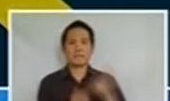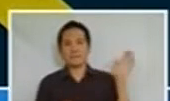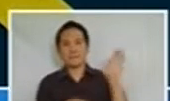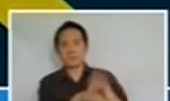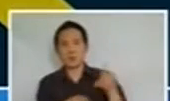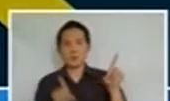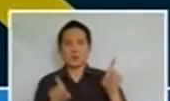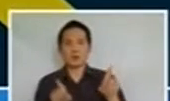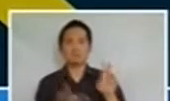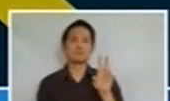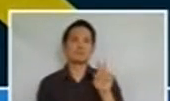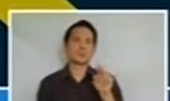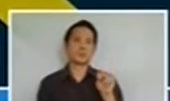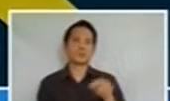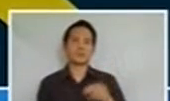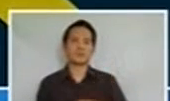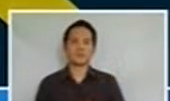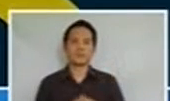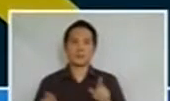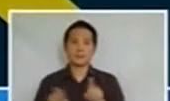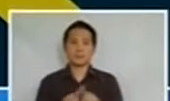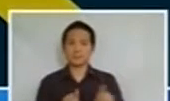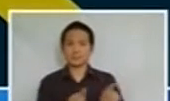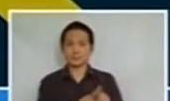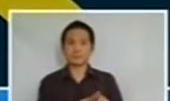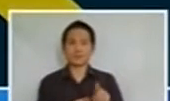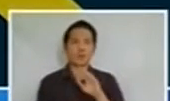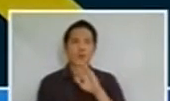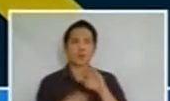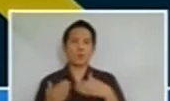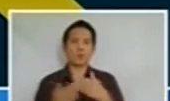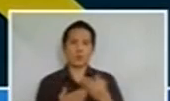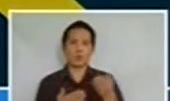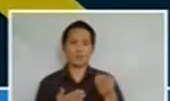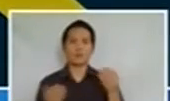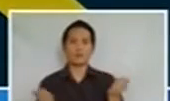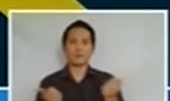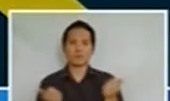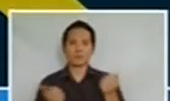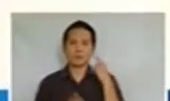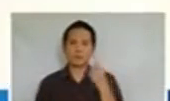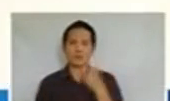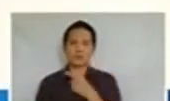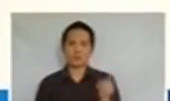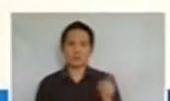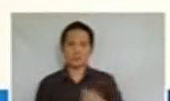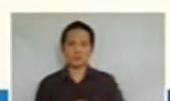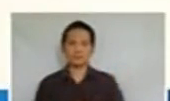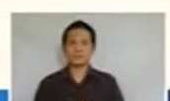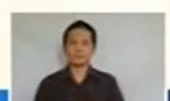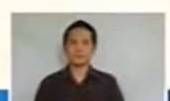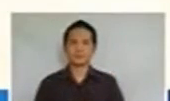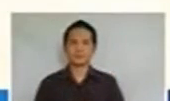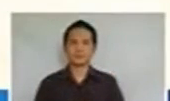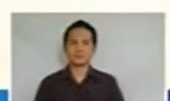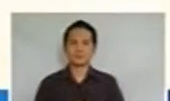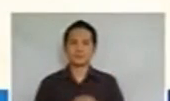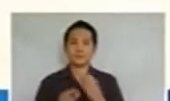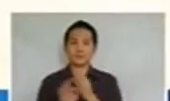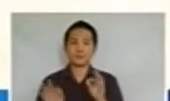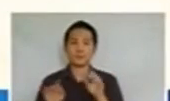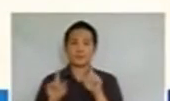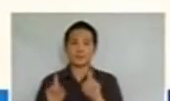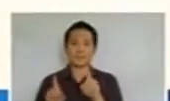ngayon sa inyong TV screen. Yusek Rocky, COVID update naman